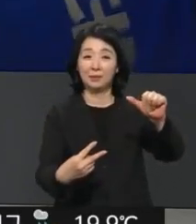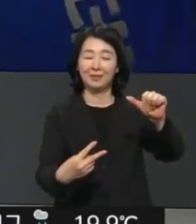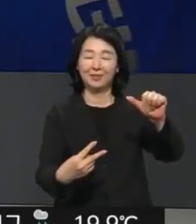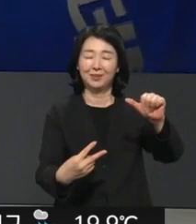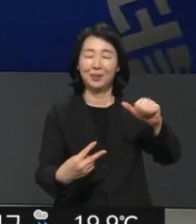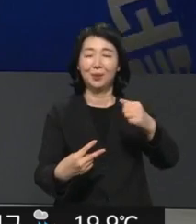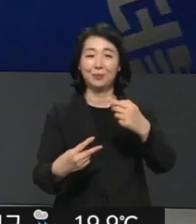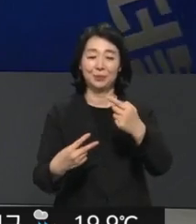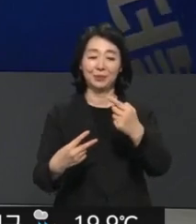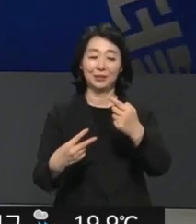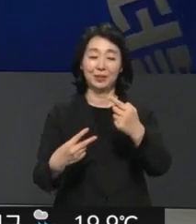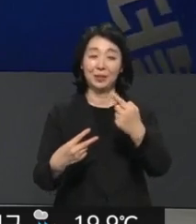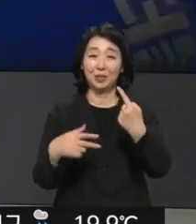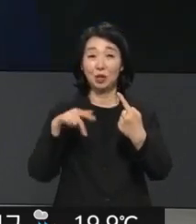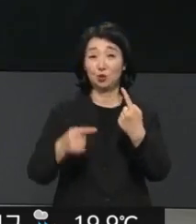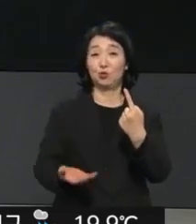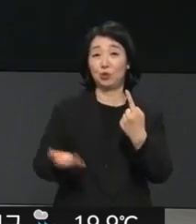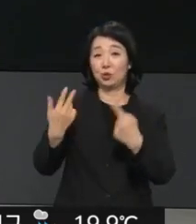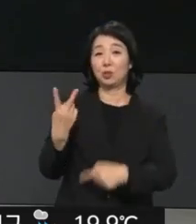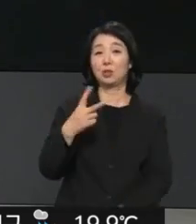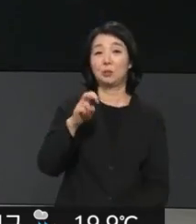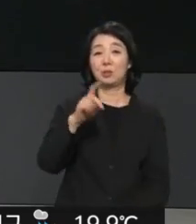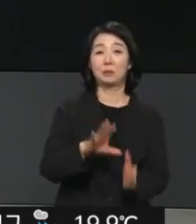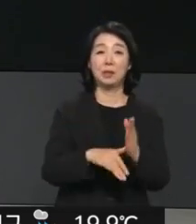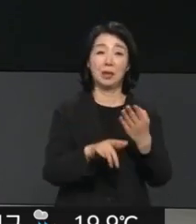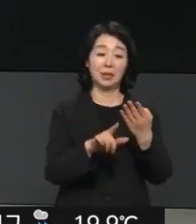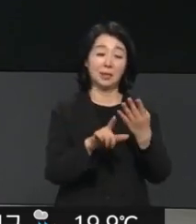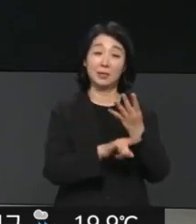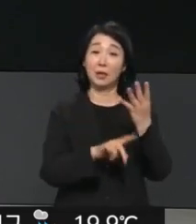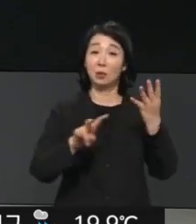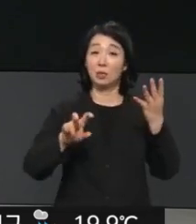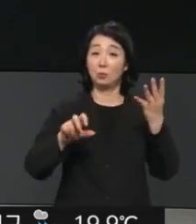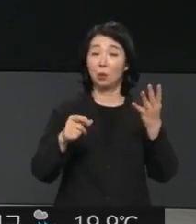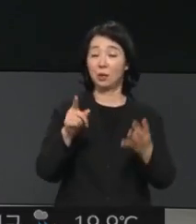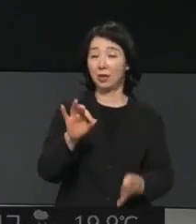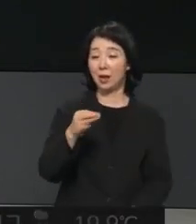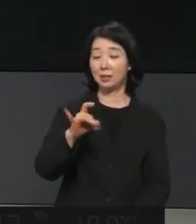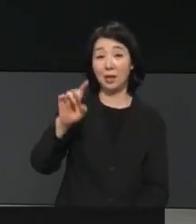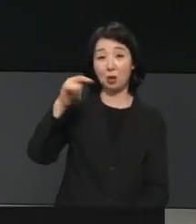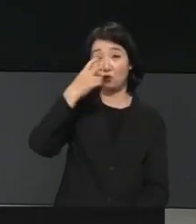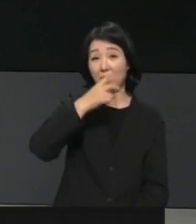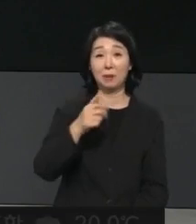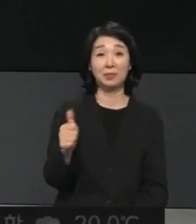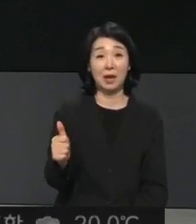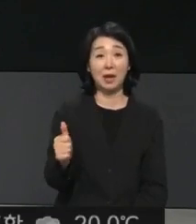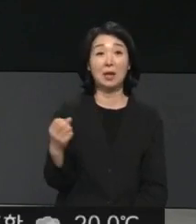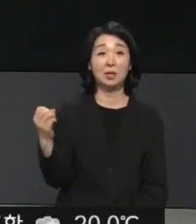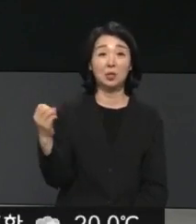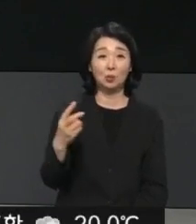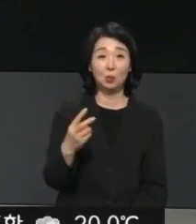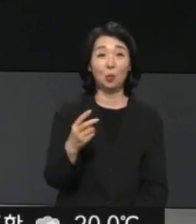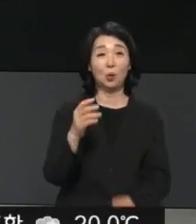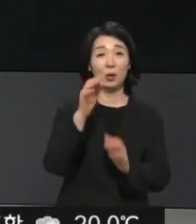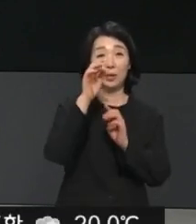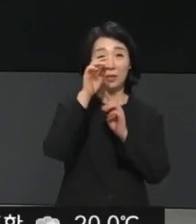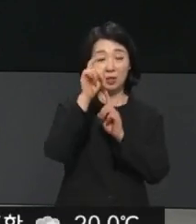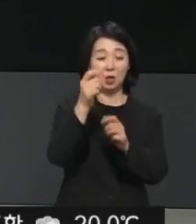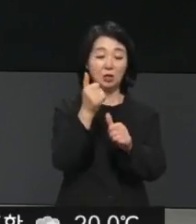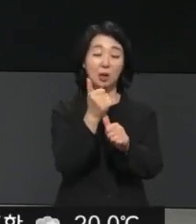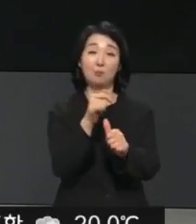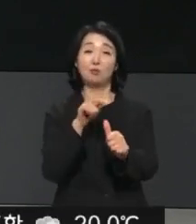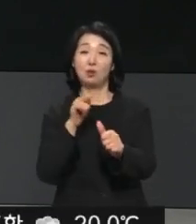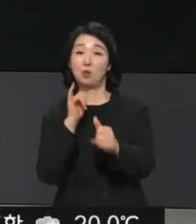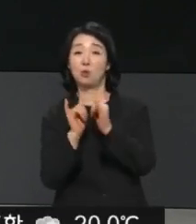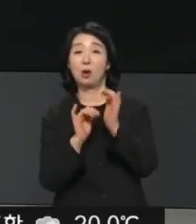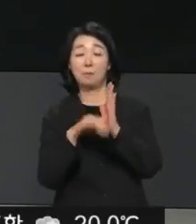그로부터 일주일 전인 2021년 4월 25일 강내구 감사는 이정근 전 사무부총장과의 통화에서 윤